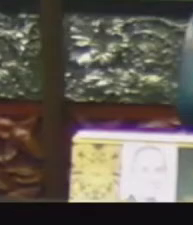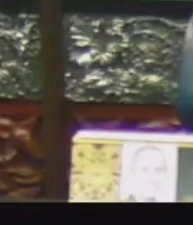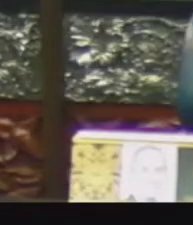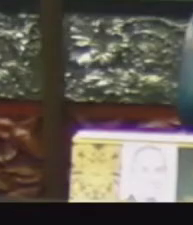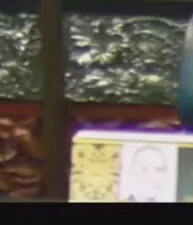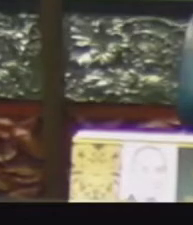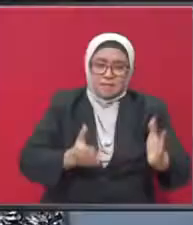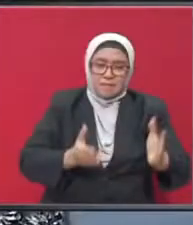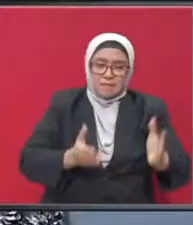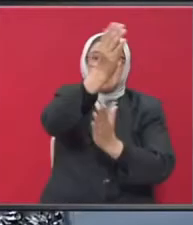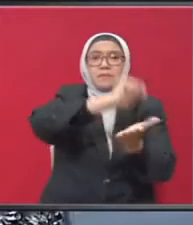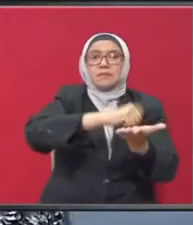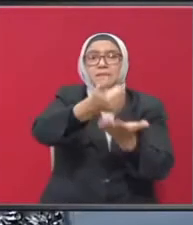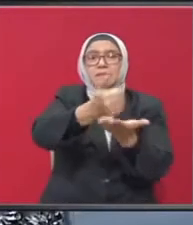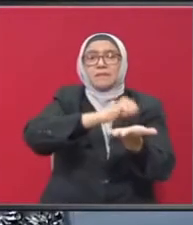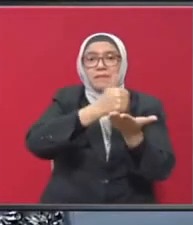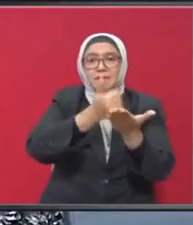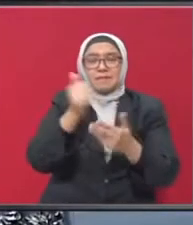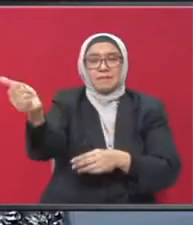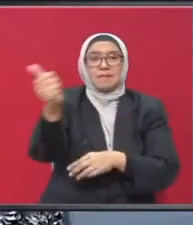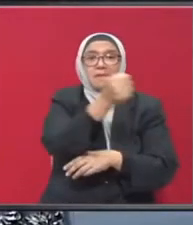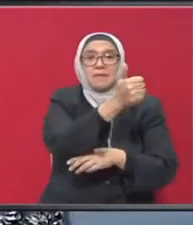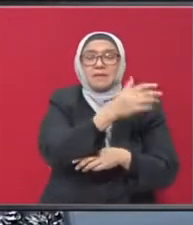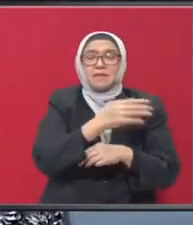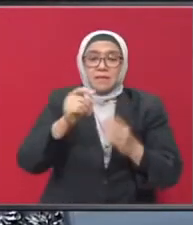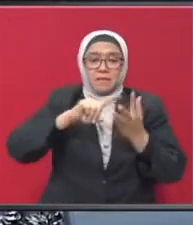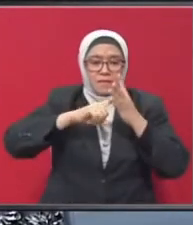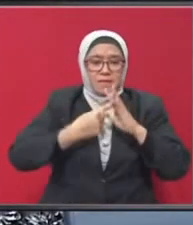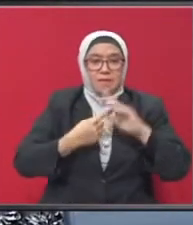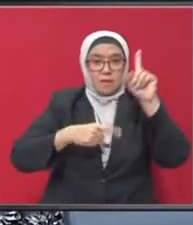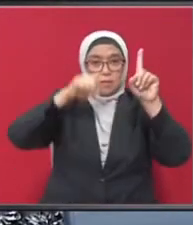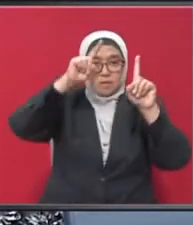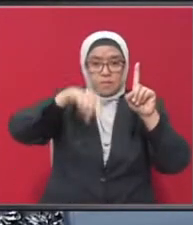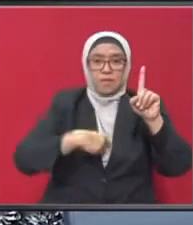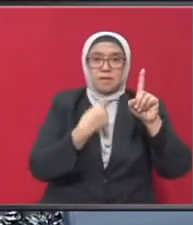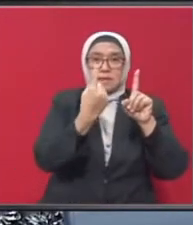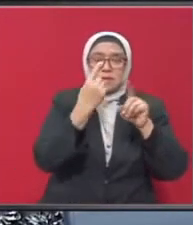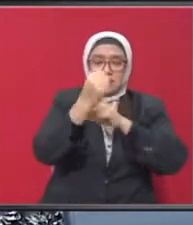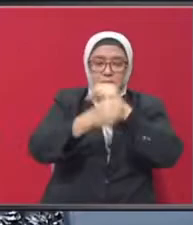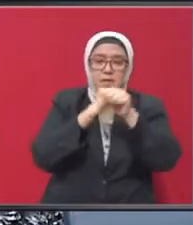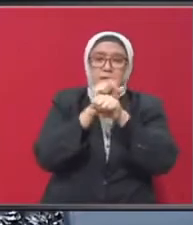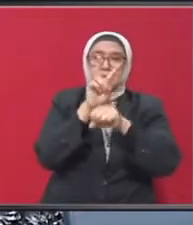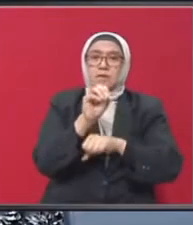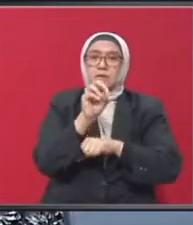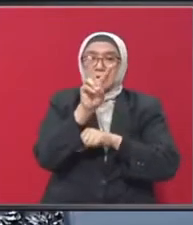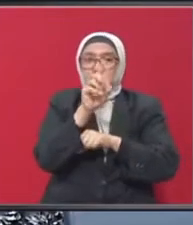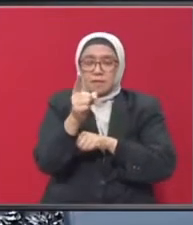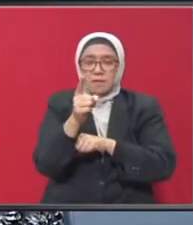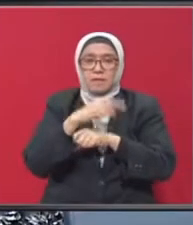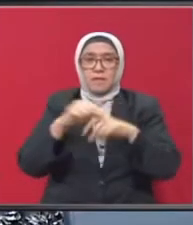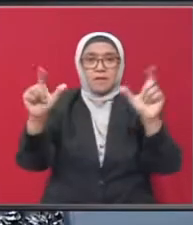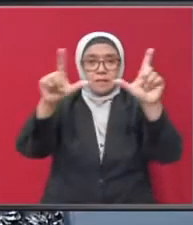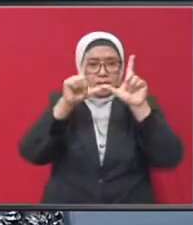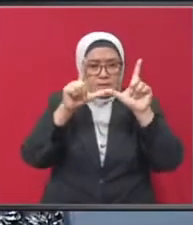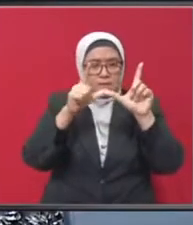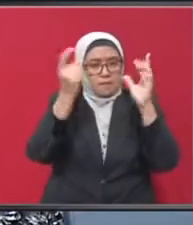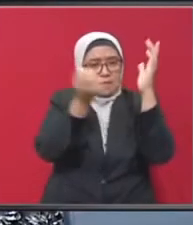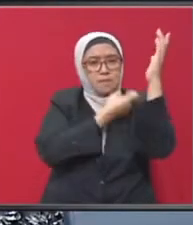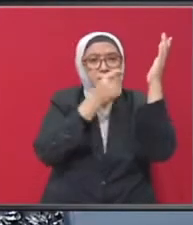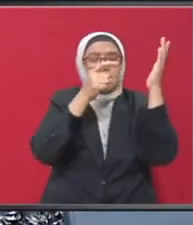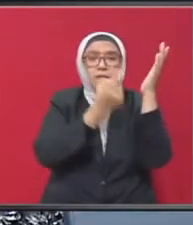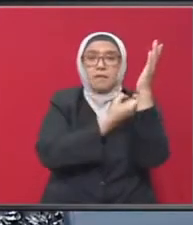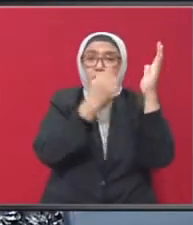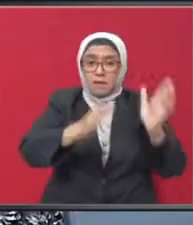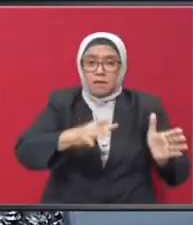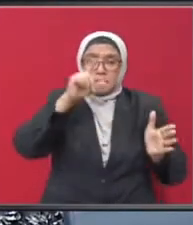mereka yang mempunyai pada satu Januari 2014 refreshing getah ini diwajibkan kompos sedih untuk